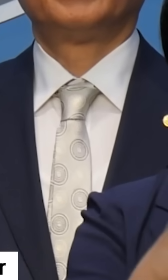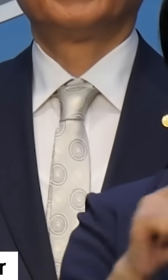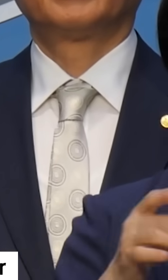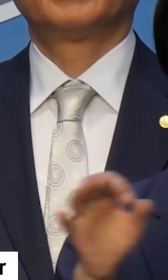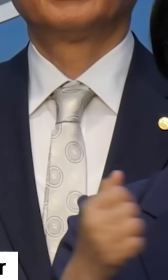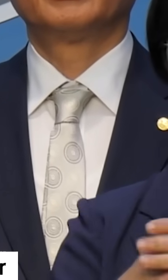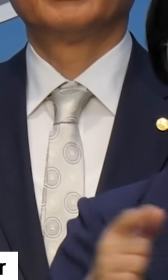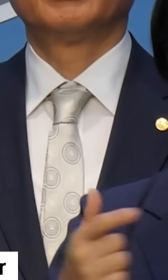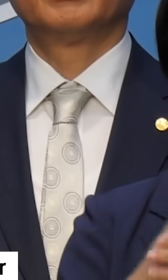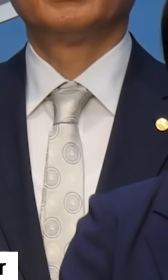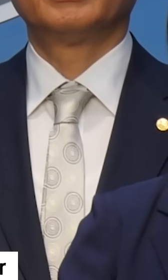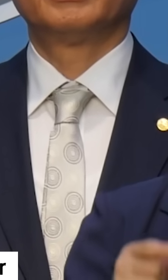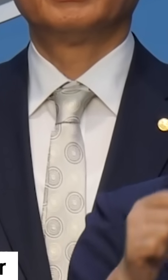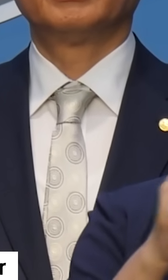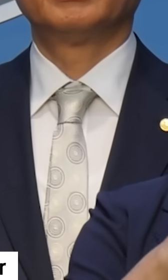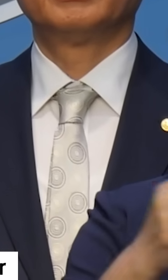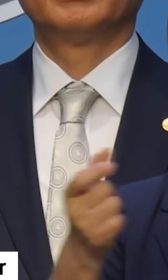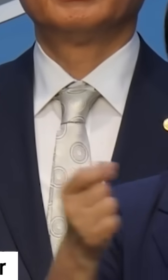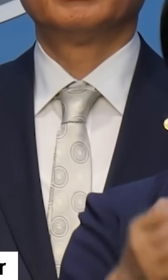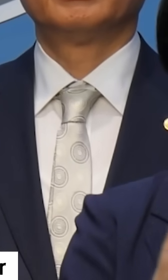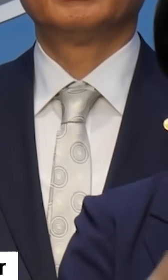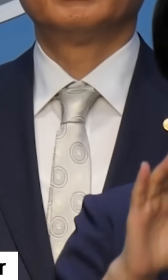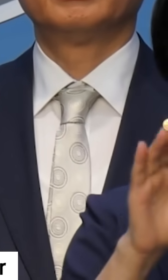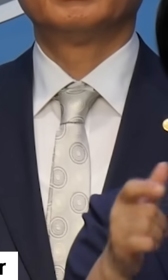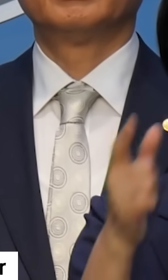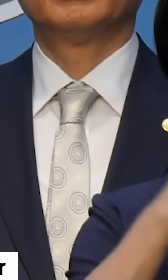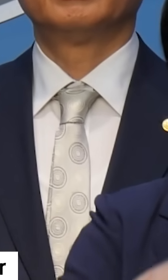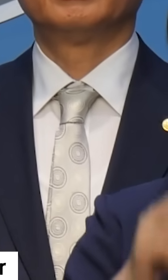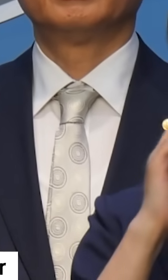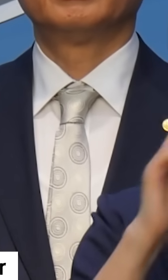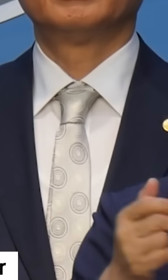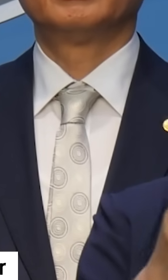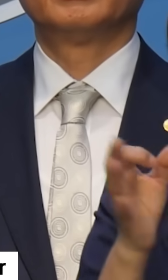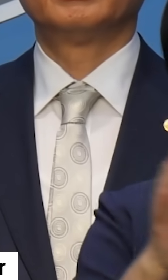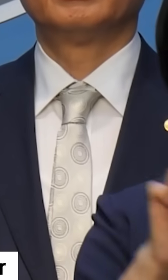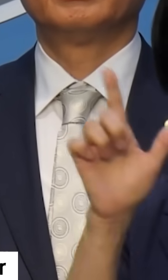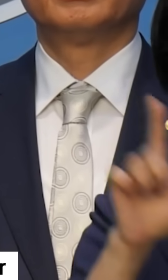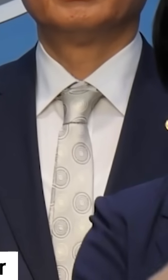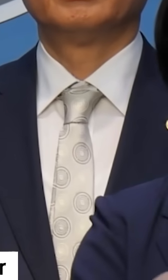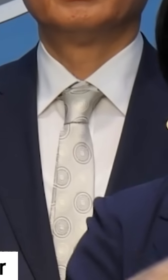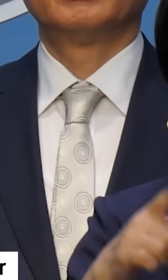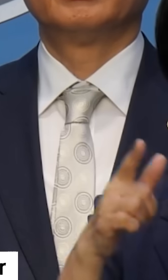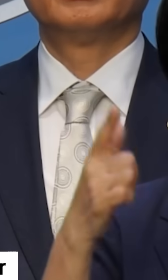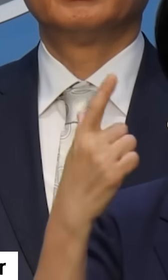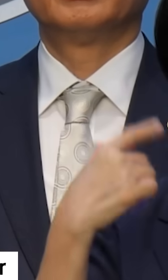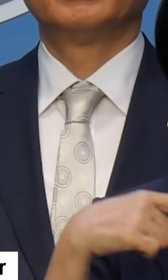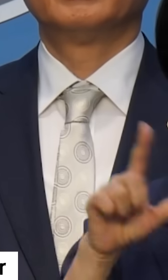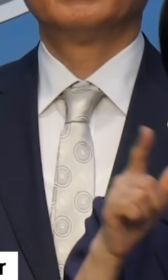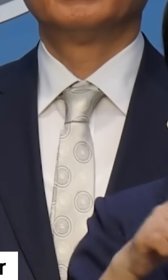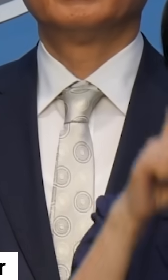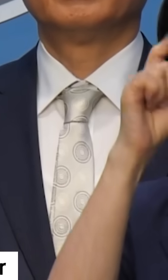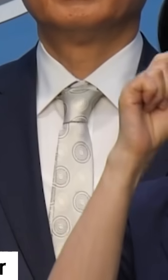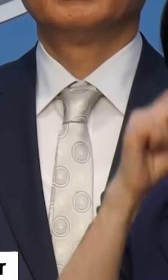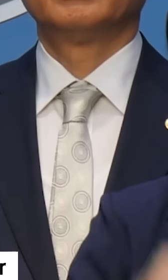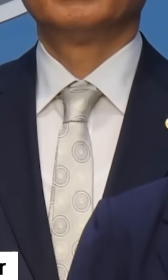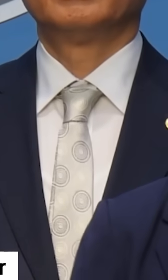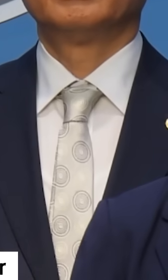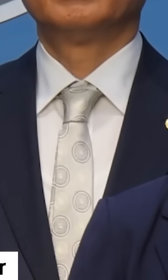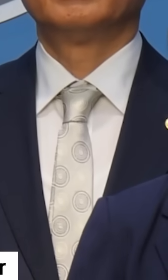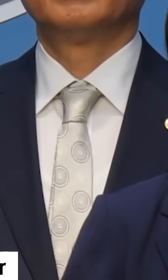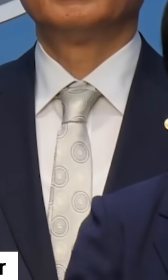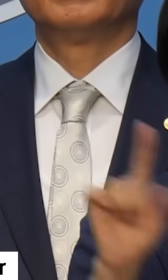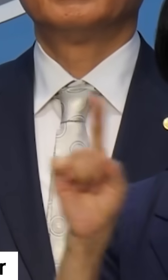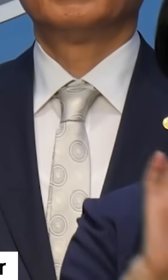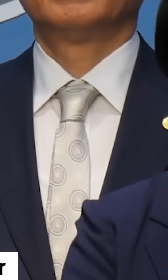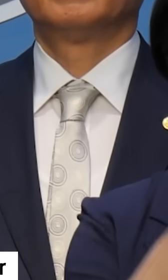명절 대목을 앞두고 코로나 때보다 더 휑해진 시장의 모습에 밤잠을 이루지 못하고 있습니다. 대체 이분들에게